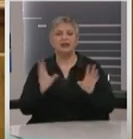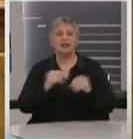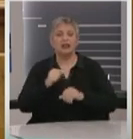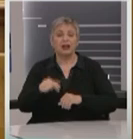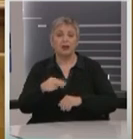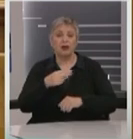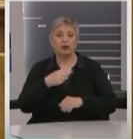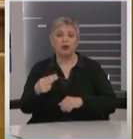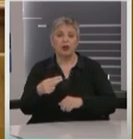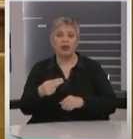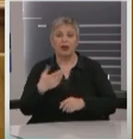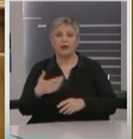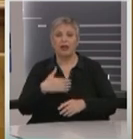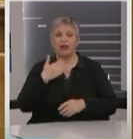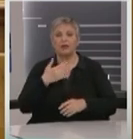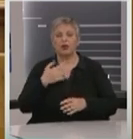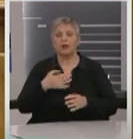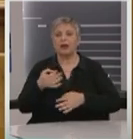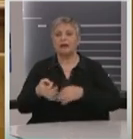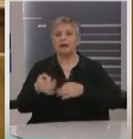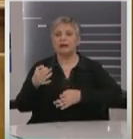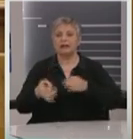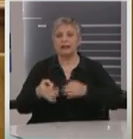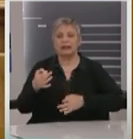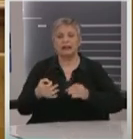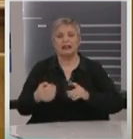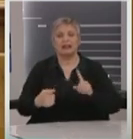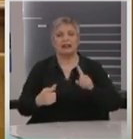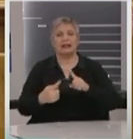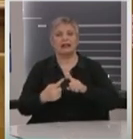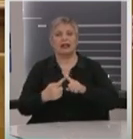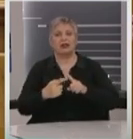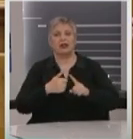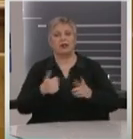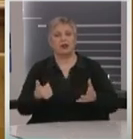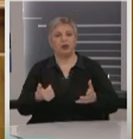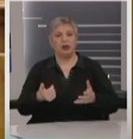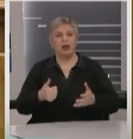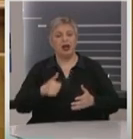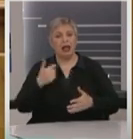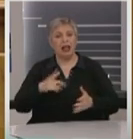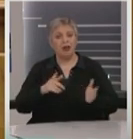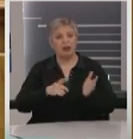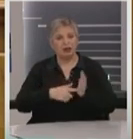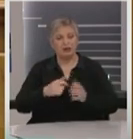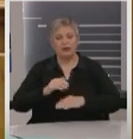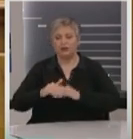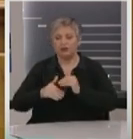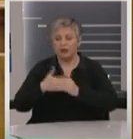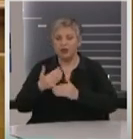συζήτηση δεν μπορεί να είναι τεχνοκρατική, αλλά βαθιά στρατηγική και πολιτική, όχι όμως αόριστη.